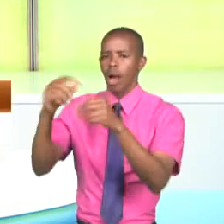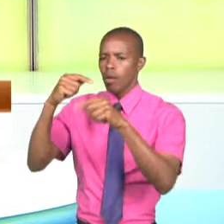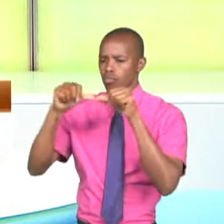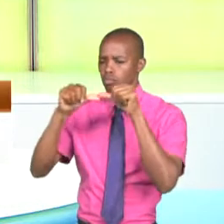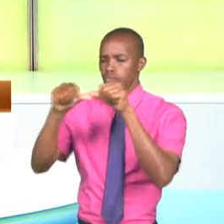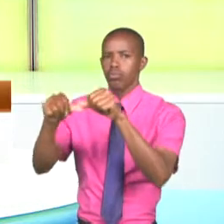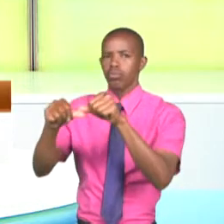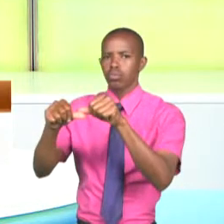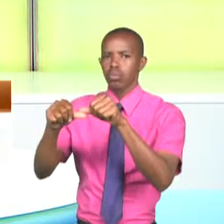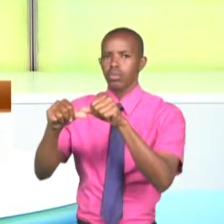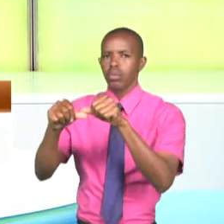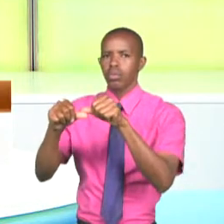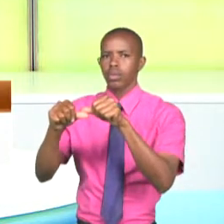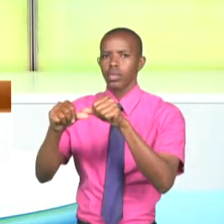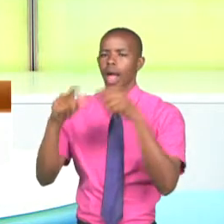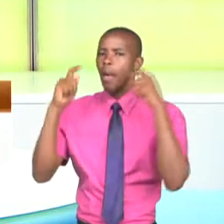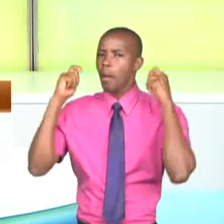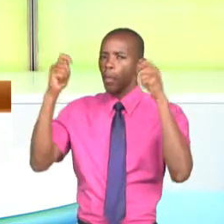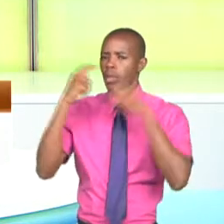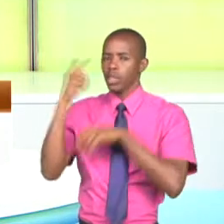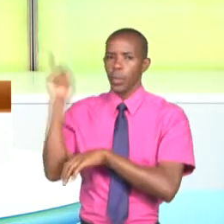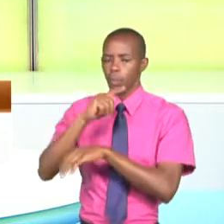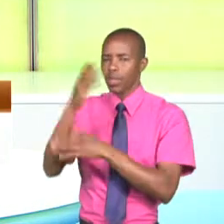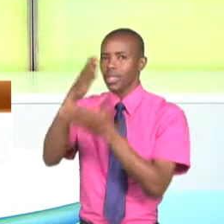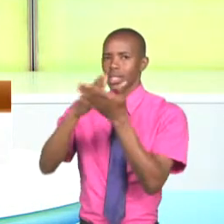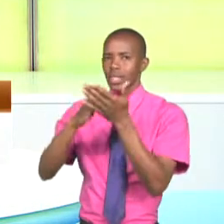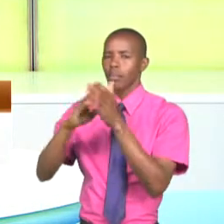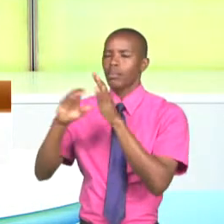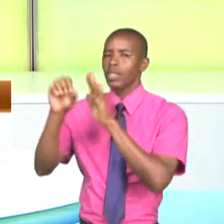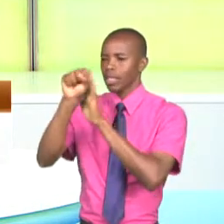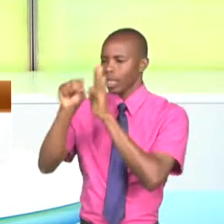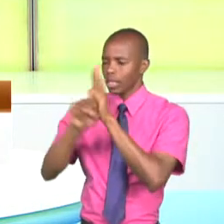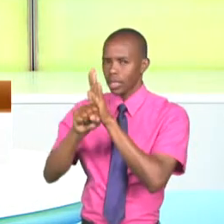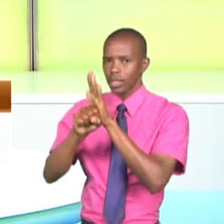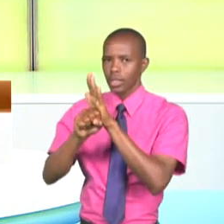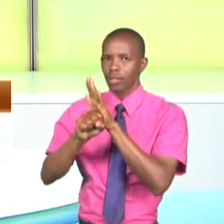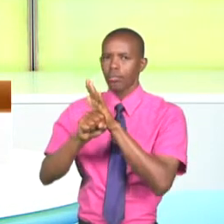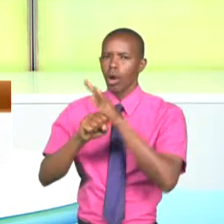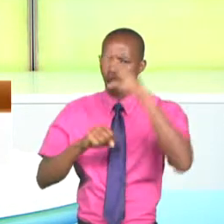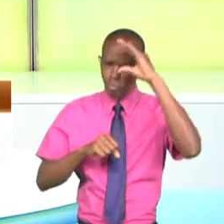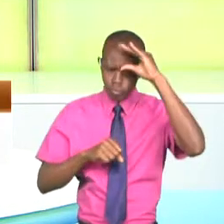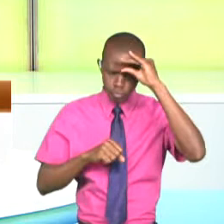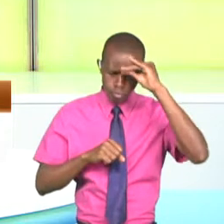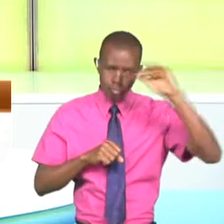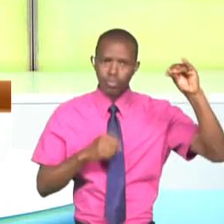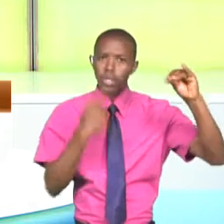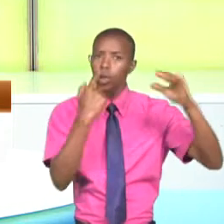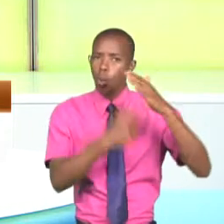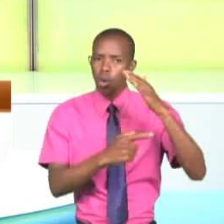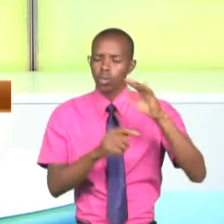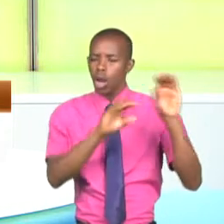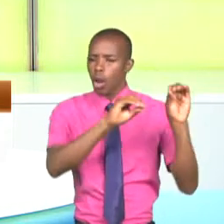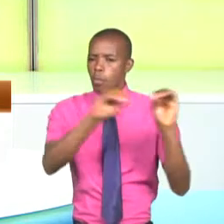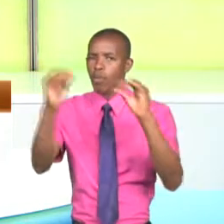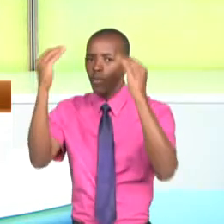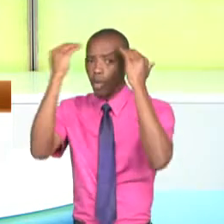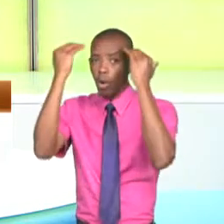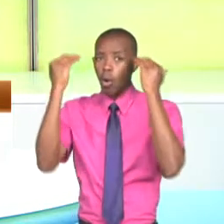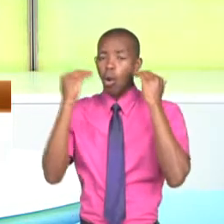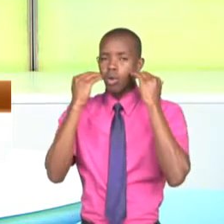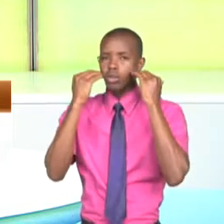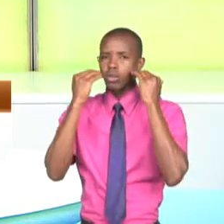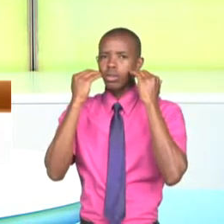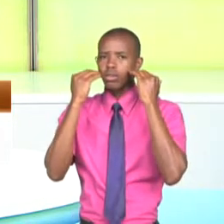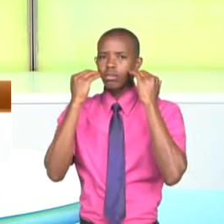ambapo kumeshuhudiwa tu na maandamano katika baadhi ya miji, huku Donald Trump naye akisema atafika mahakamani